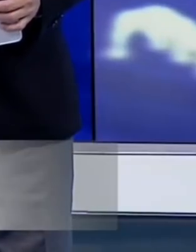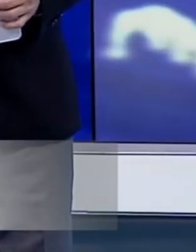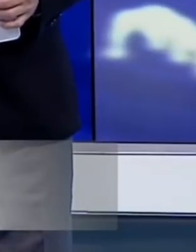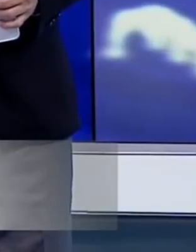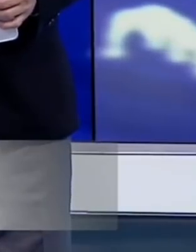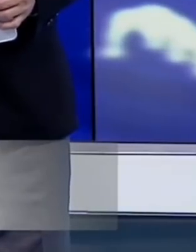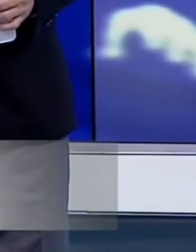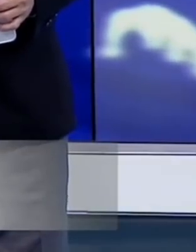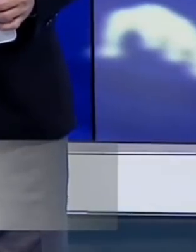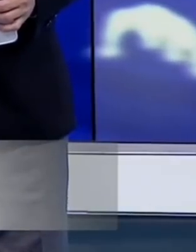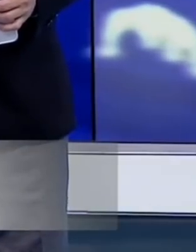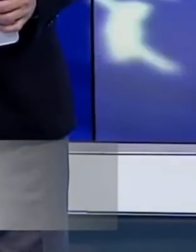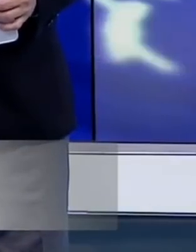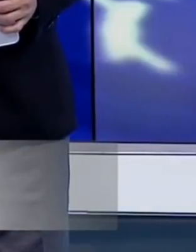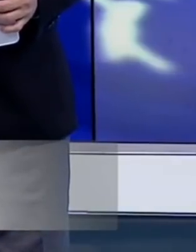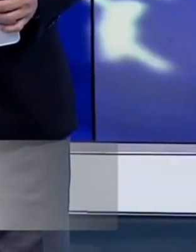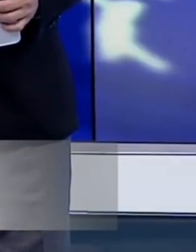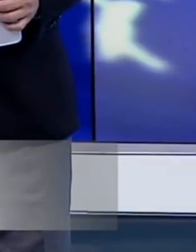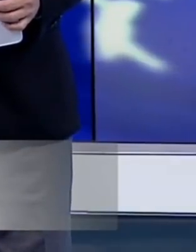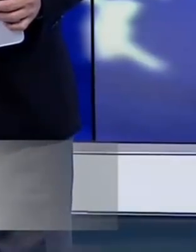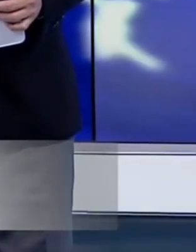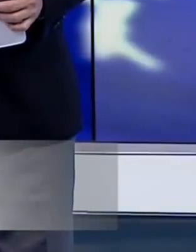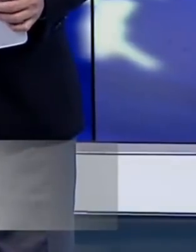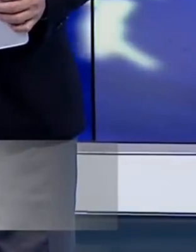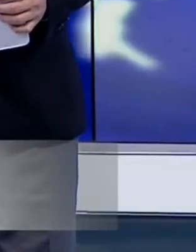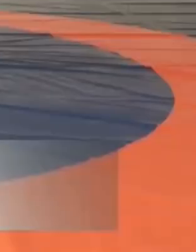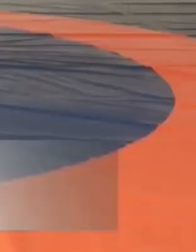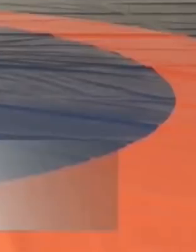тамирчдынхаа бэлтгэл сургалтын талаар өнөөдөр сурвалжиллаа.